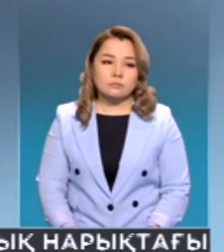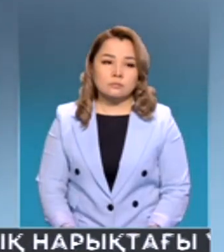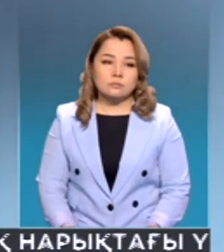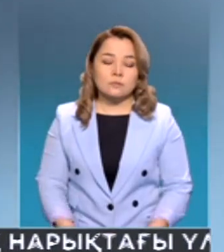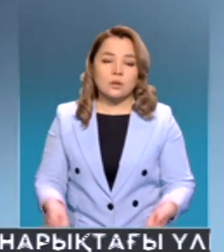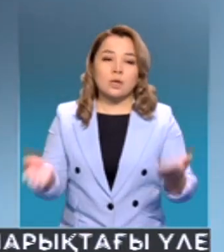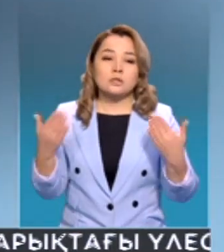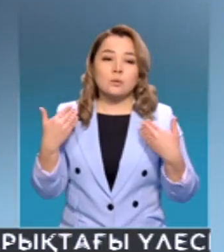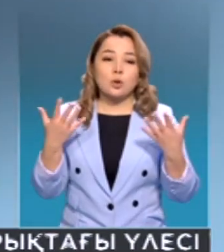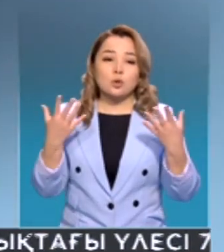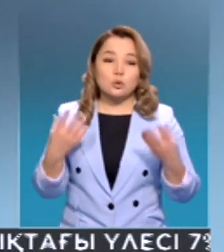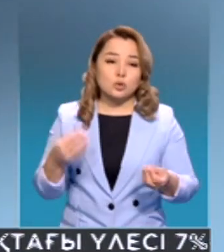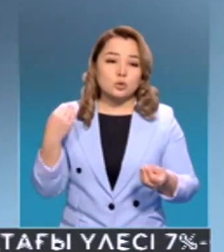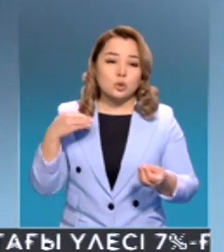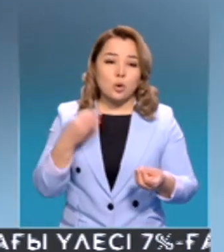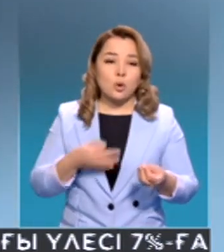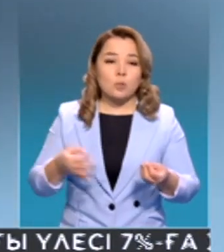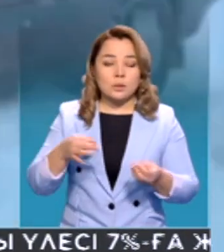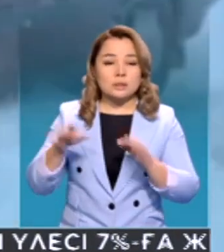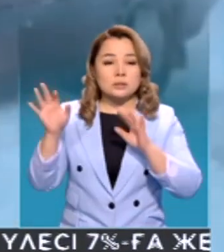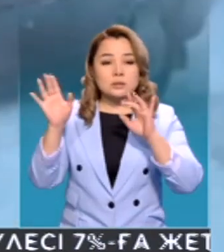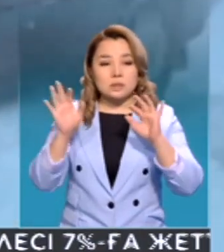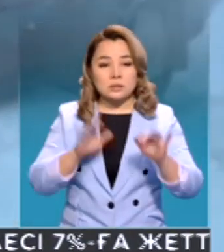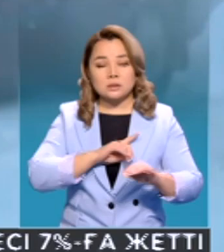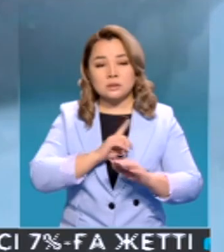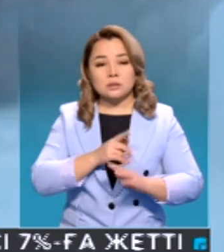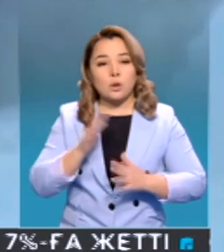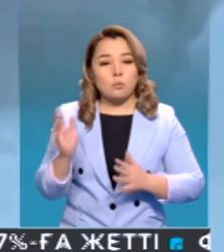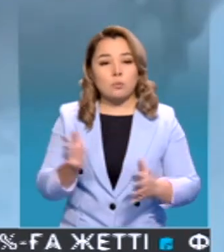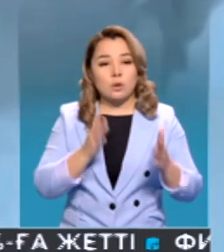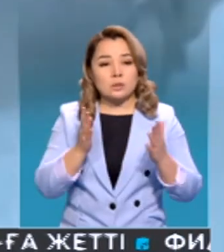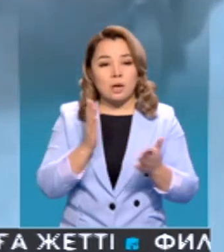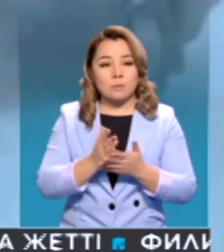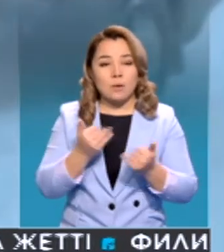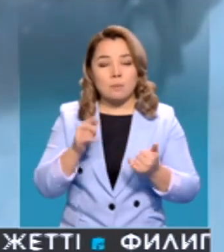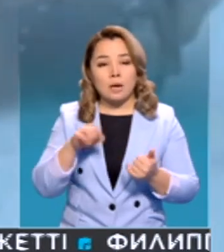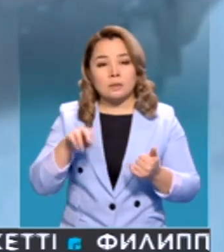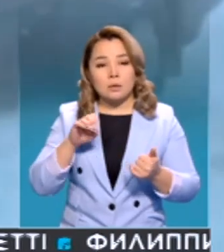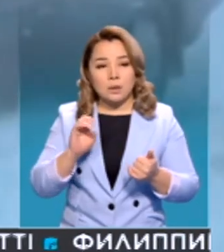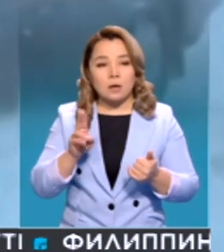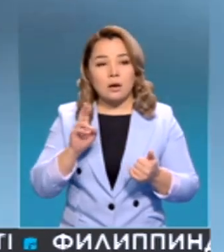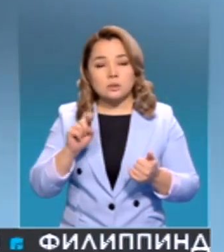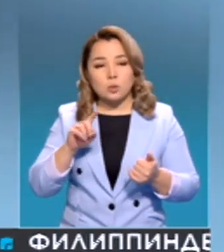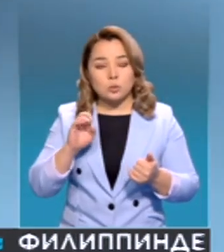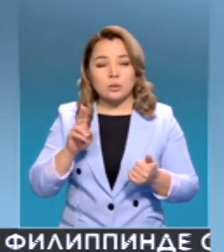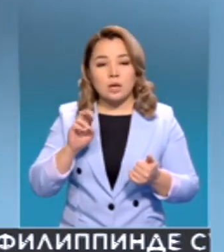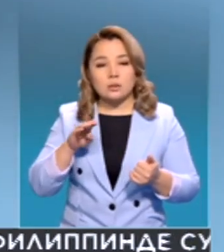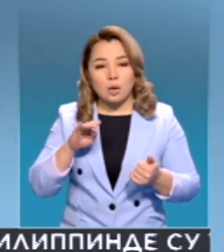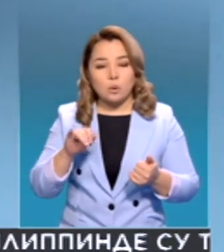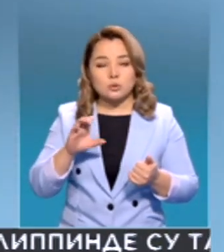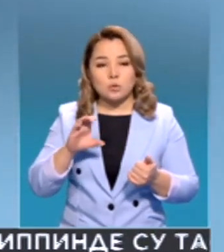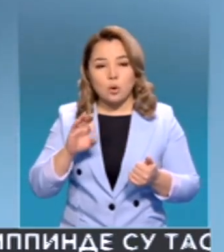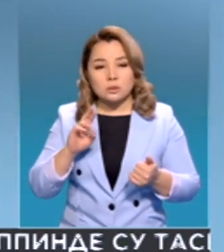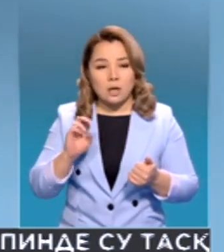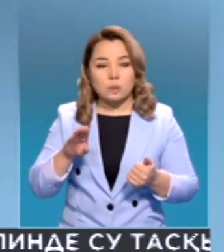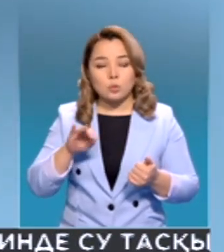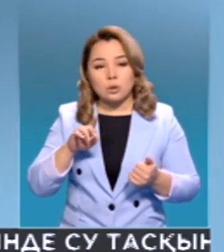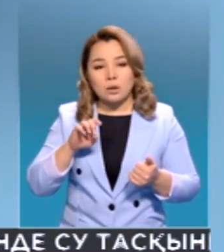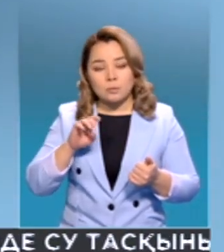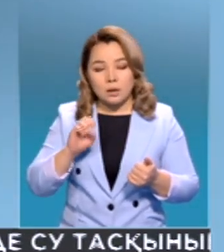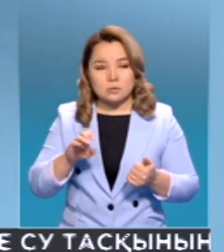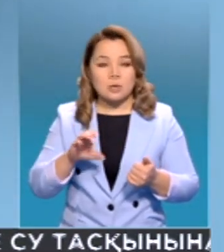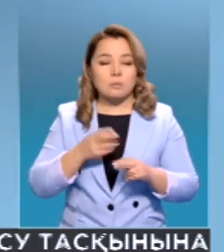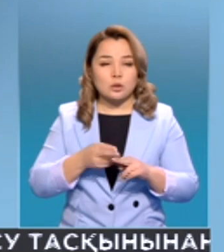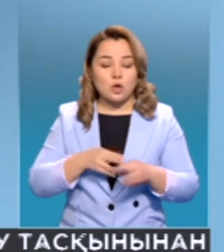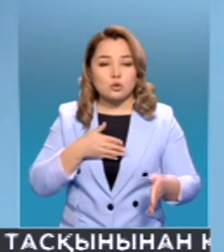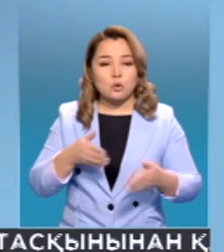Демалыс күндері Түркістан облысының аумағында қар қалың жауып қатты боран соқты. Салдарынан Бәйдібек, Қазығұрт, Кентау, Созақ, Төлеби мен Түлкібас аудандарында